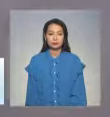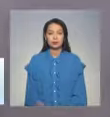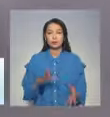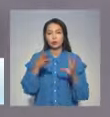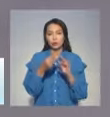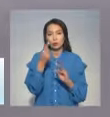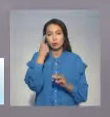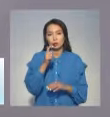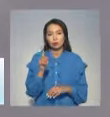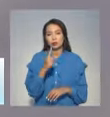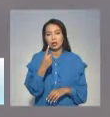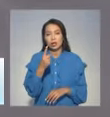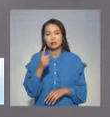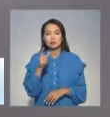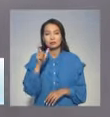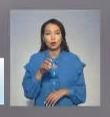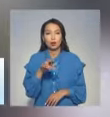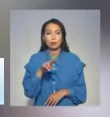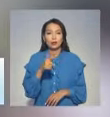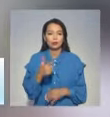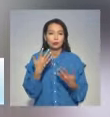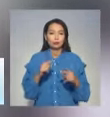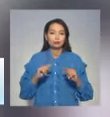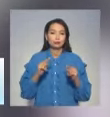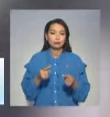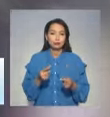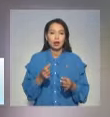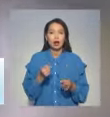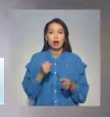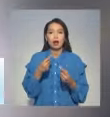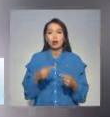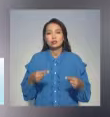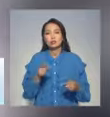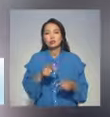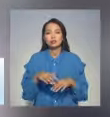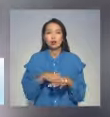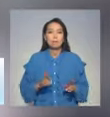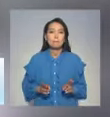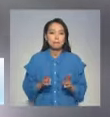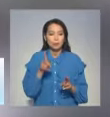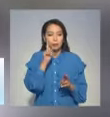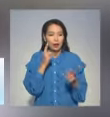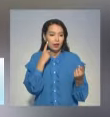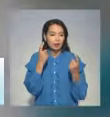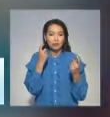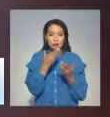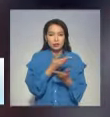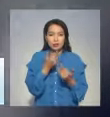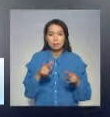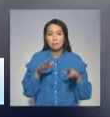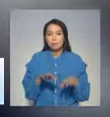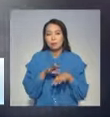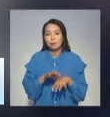В итоге сообщается, что один из членов ОПГ ликвидирован, о судьбе остальных членов банды пока информации нет. На месте